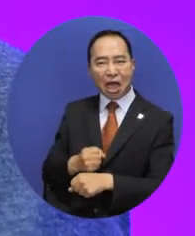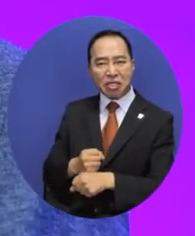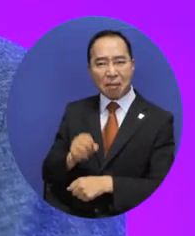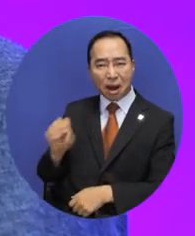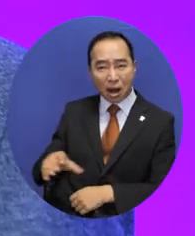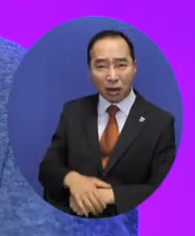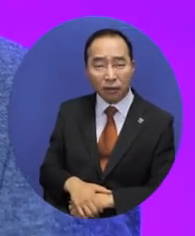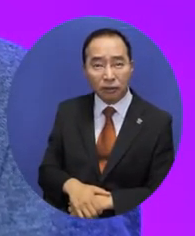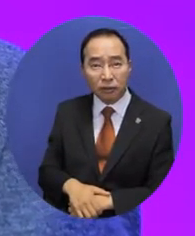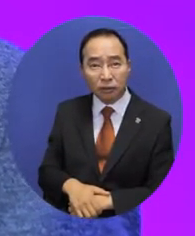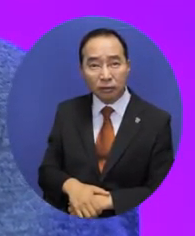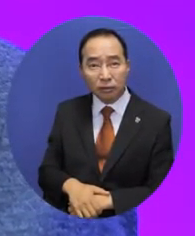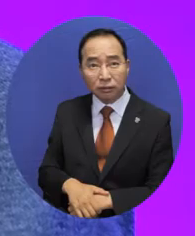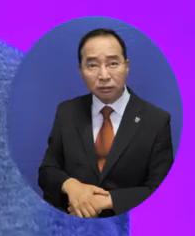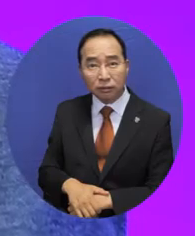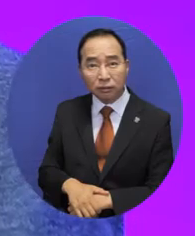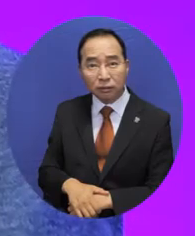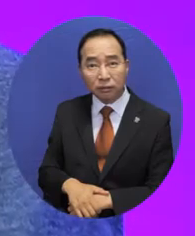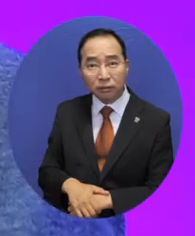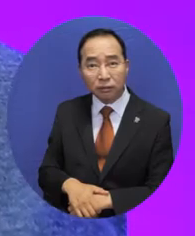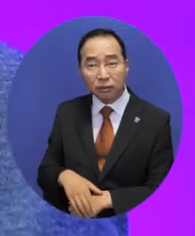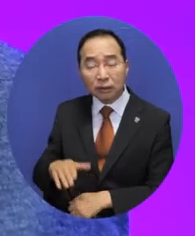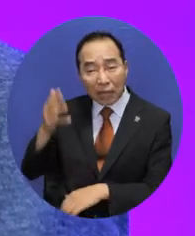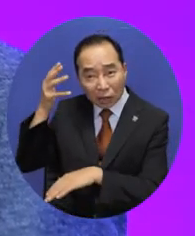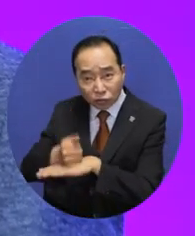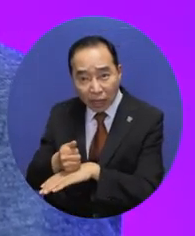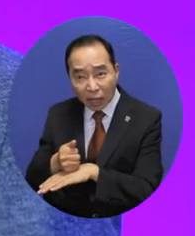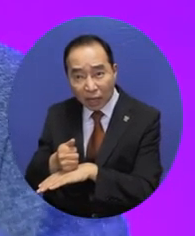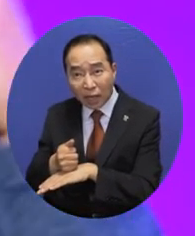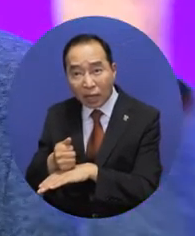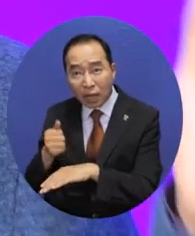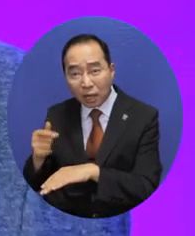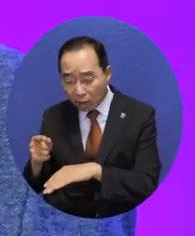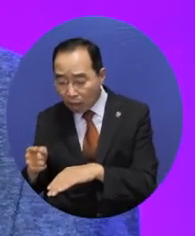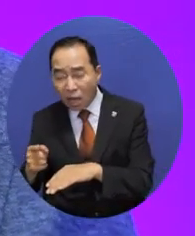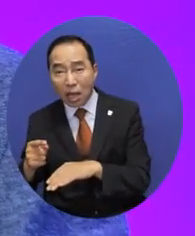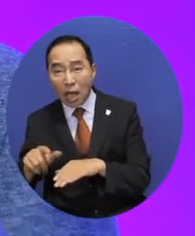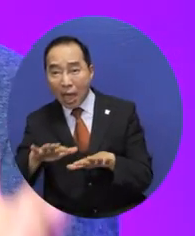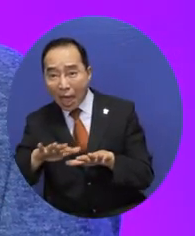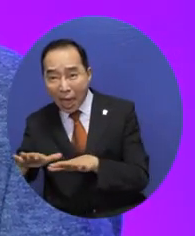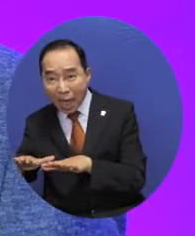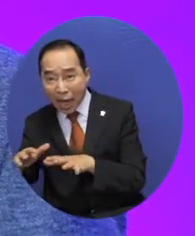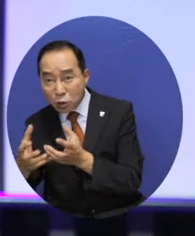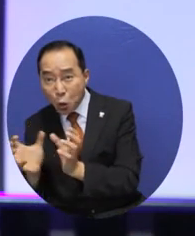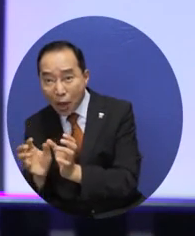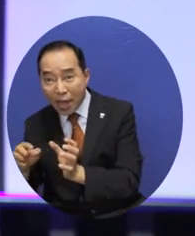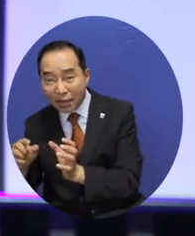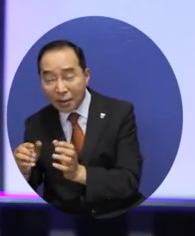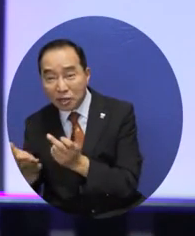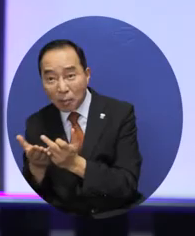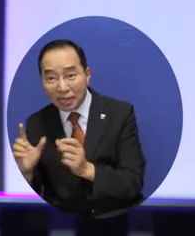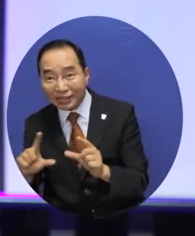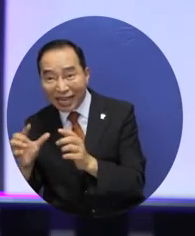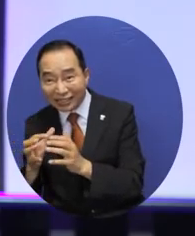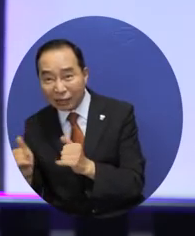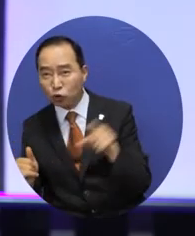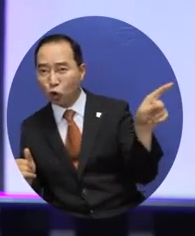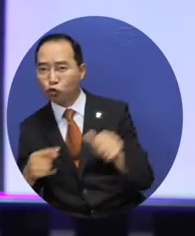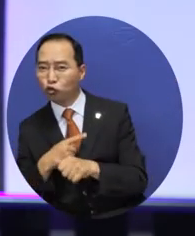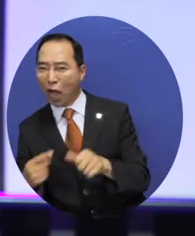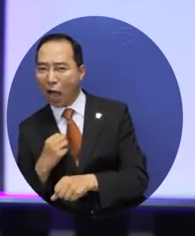사람들이 중산간 마을 사람들을 죽이자고 했습니다. 이런 식으로 독일성을 형성해서 내가 백인이면